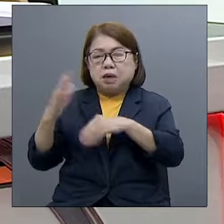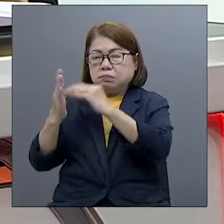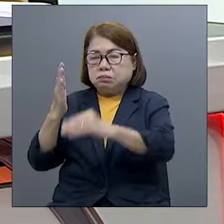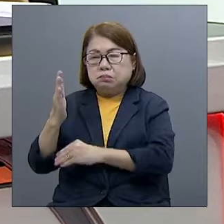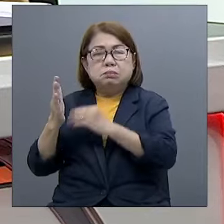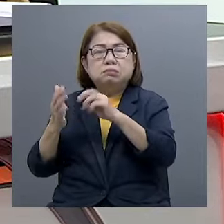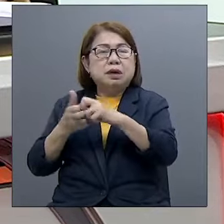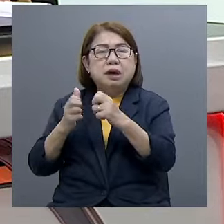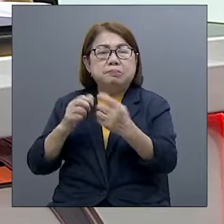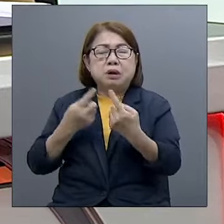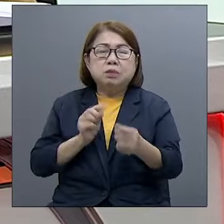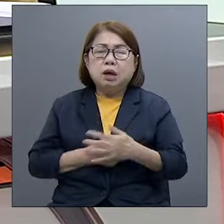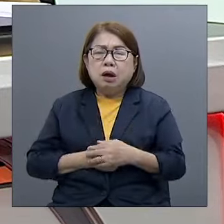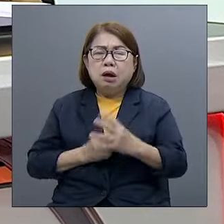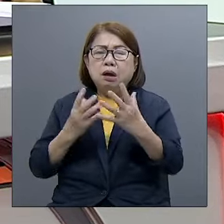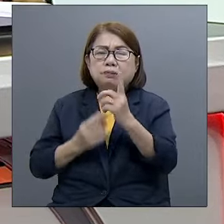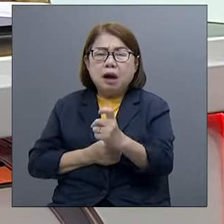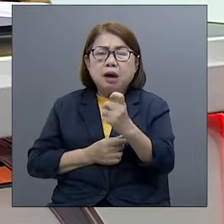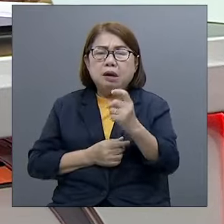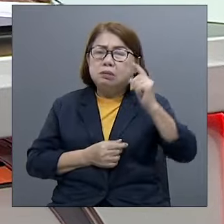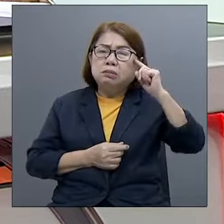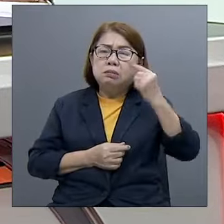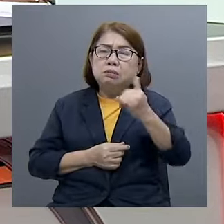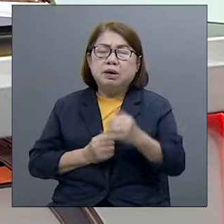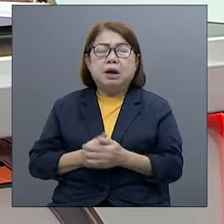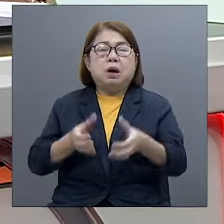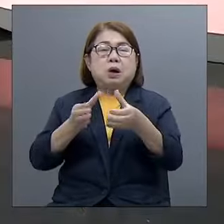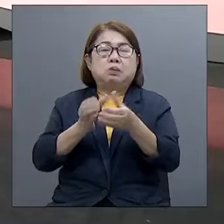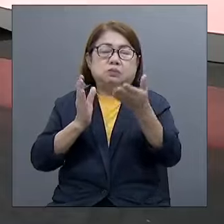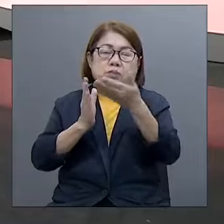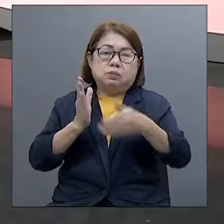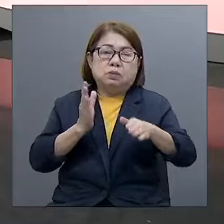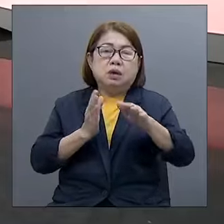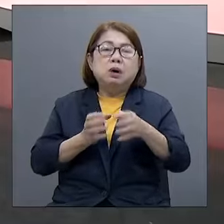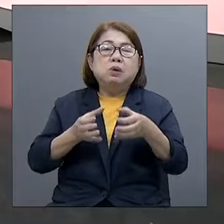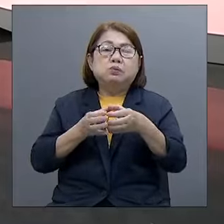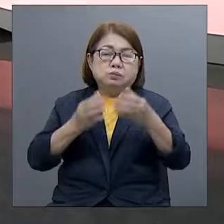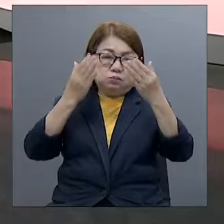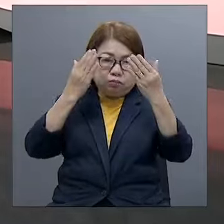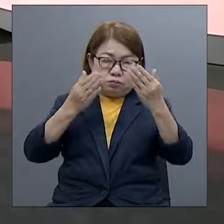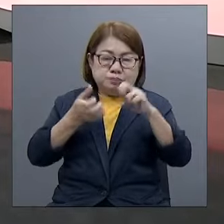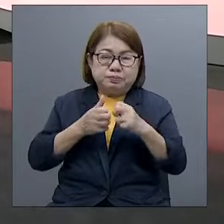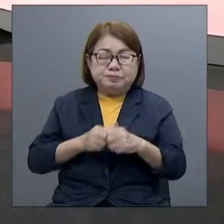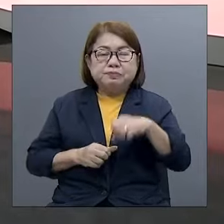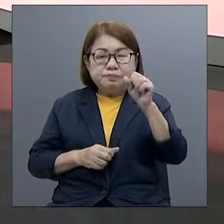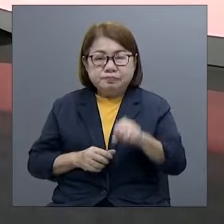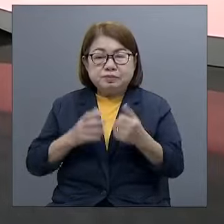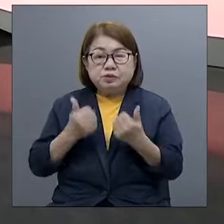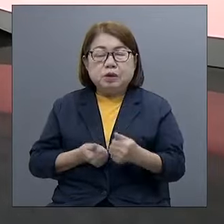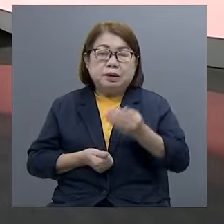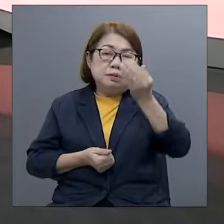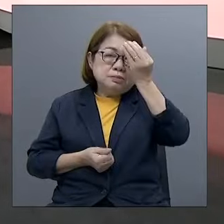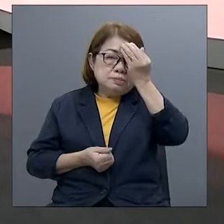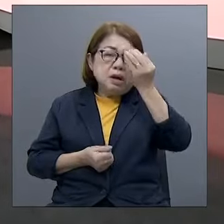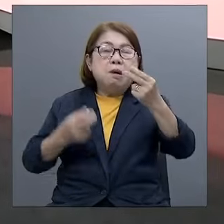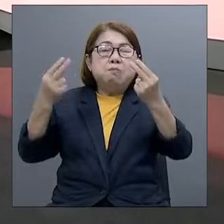ครั้งนี้อาจจะส่งผลไปสะเทือนภูมิภาคตะวันออกกลางเลยนะคุณสาวรักษ ์ค่ะโดยเฉพาะอย่างยิ่งช่วงนี้อิสราเอลยังทำสงครามในกา